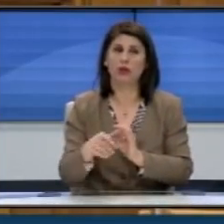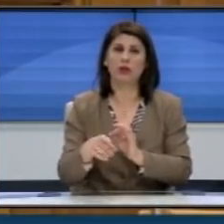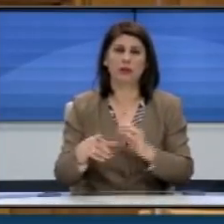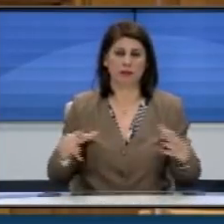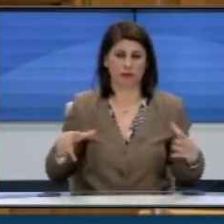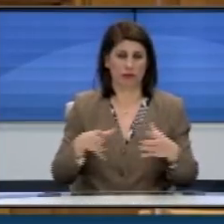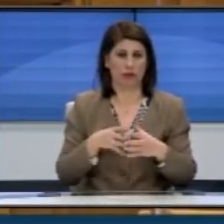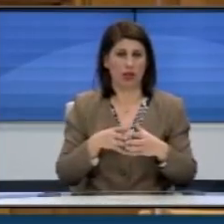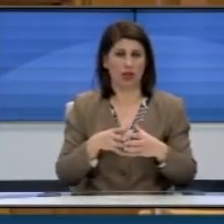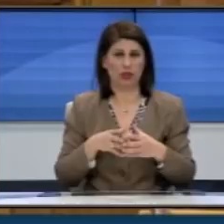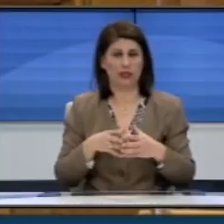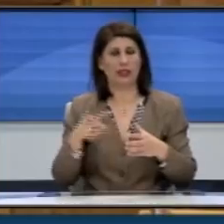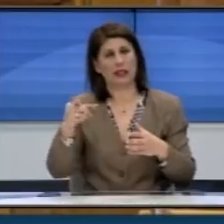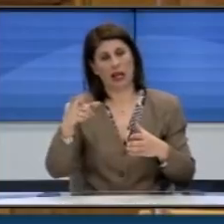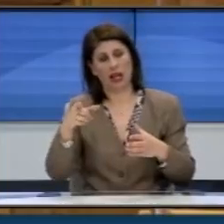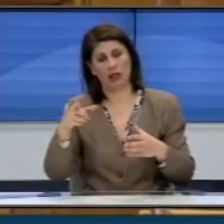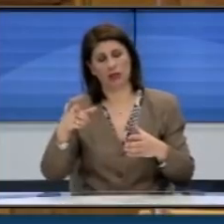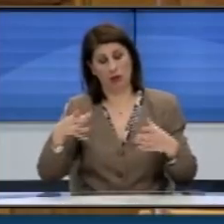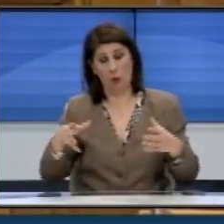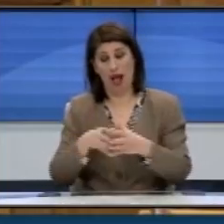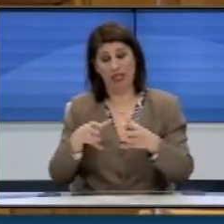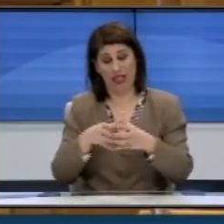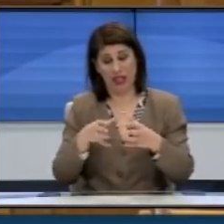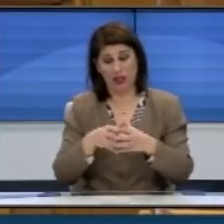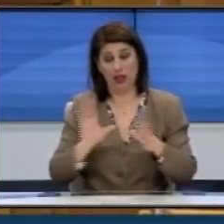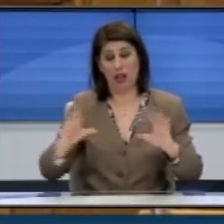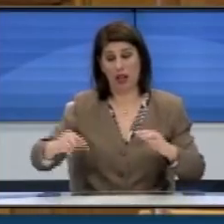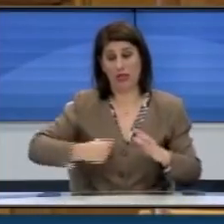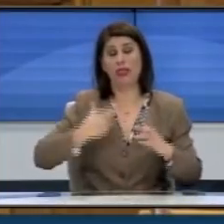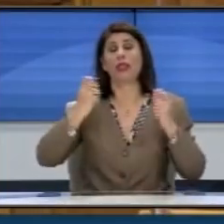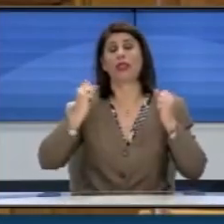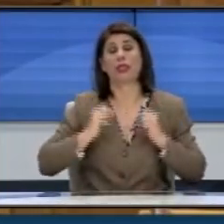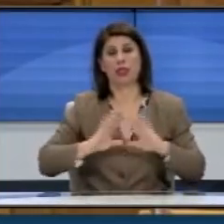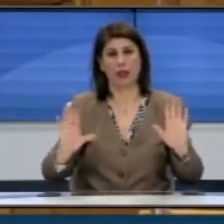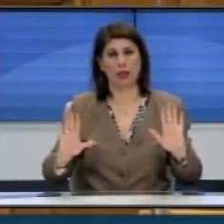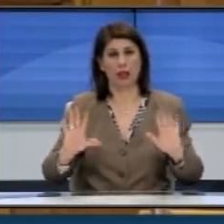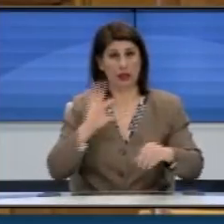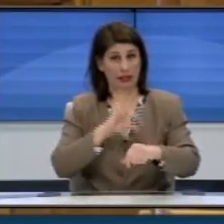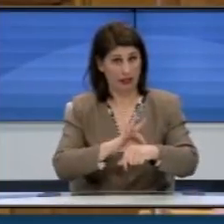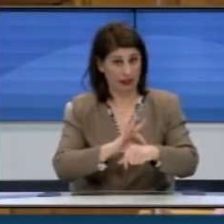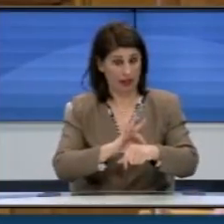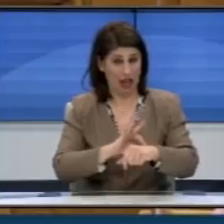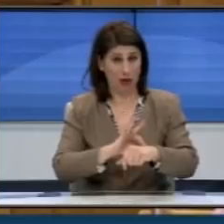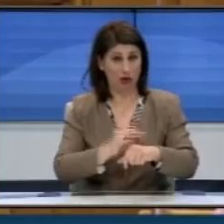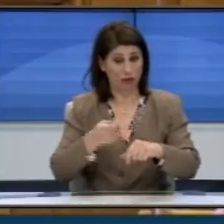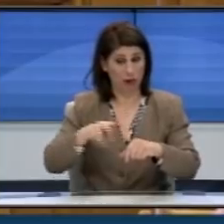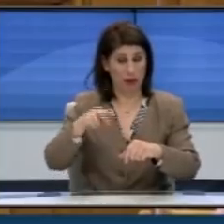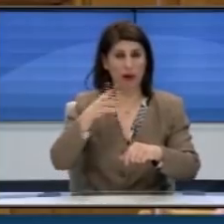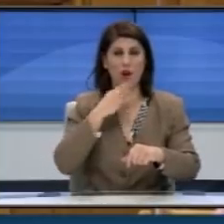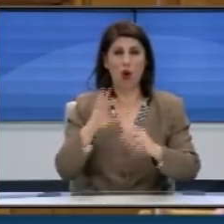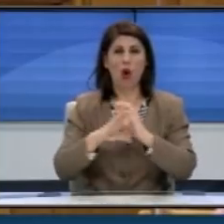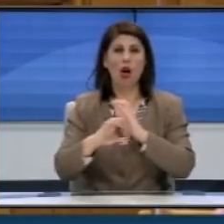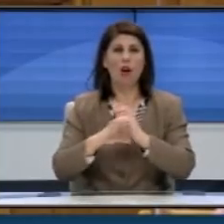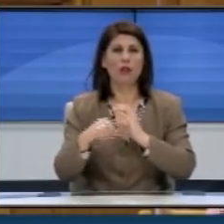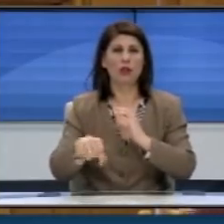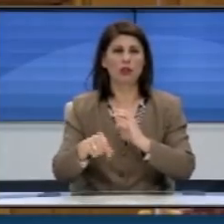της αγέλης με ευθύνη του κράτους και της μεγάλης εργοδοσίας. Τα κρούσματα αυξάνονται γιατί τα